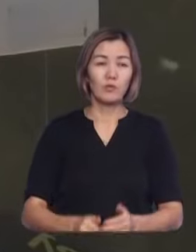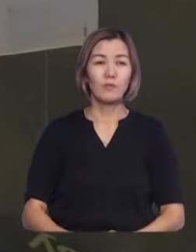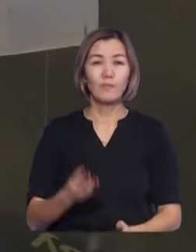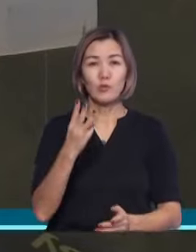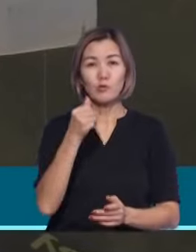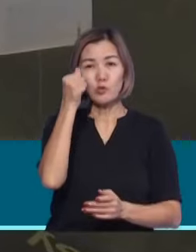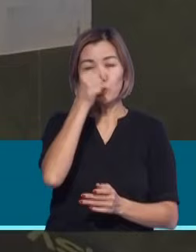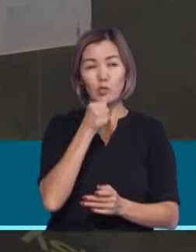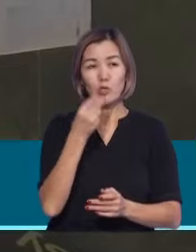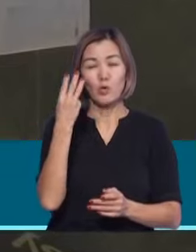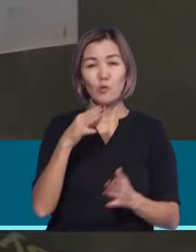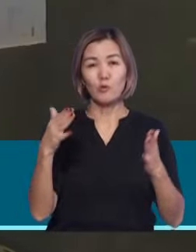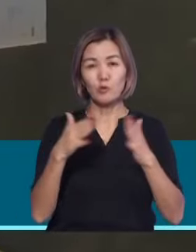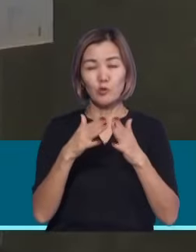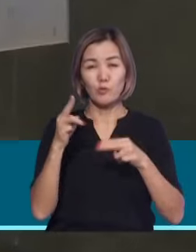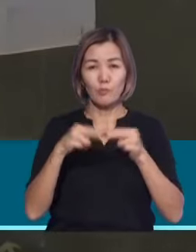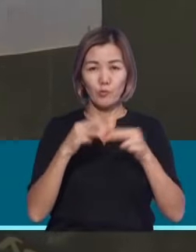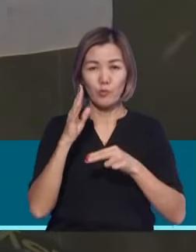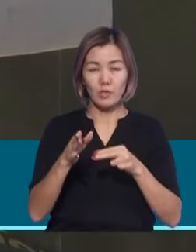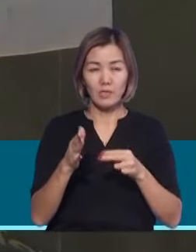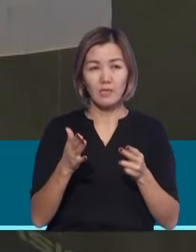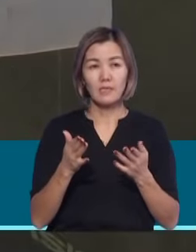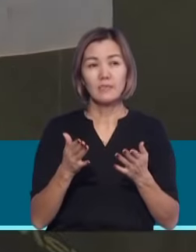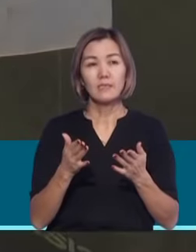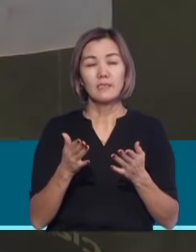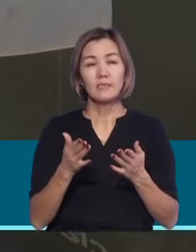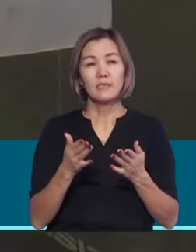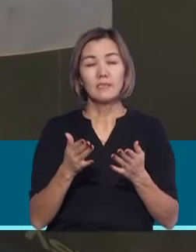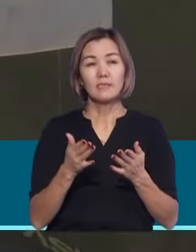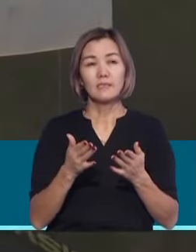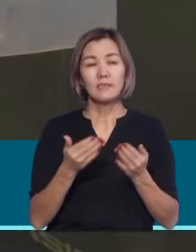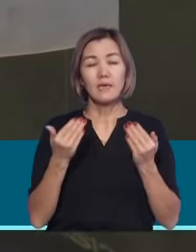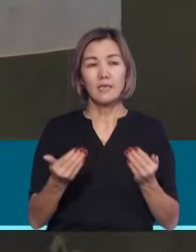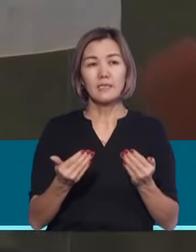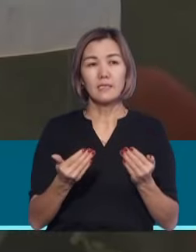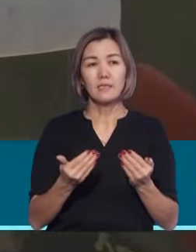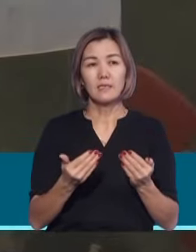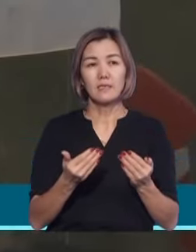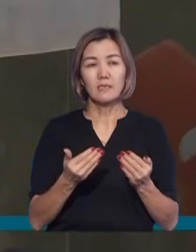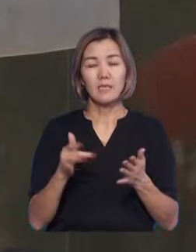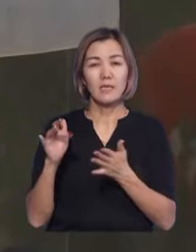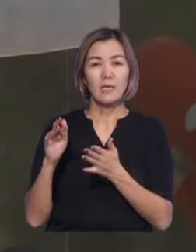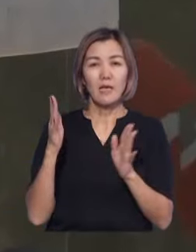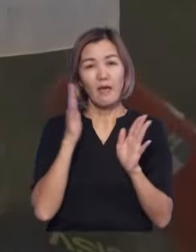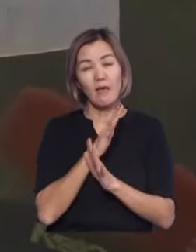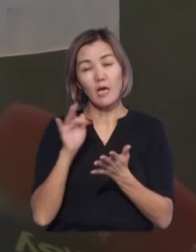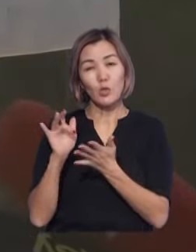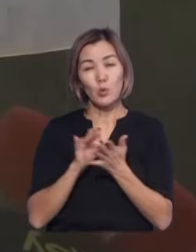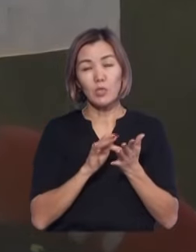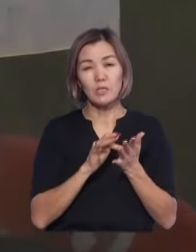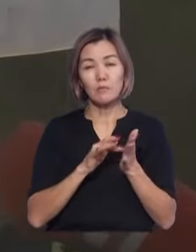жылдың ішінде 30 үй салынады. Мынау қазір қатты туризм, экотуризм қаттауым келе